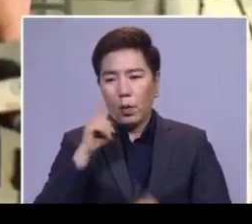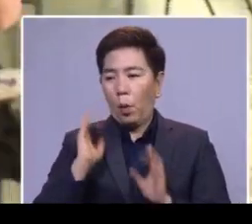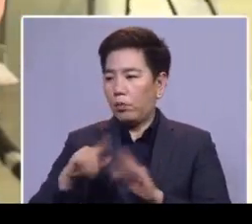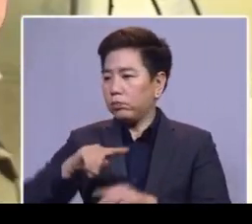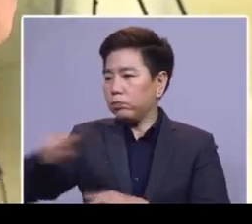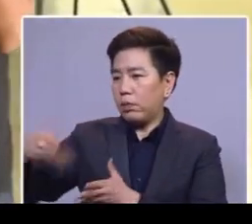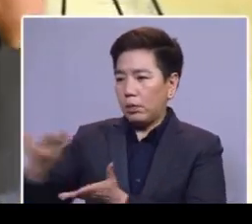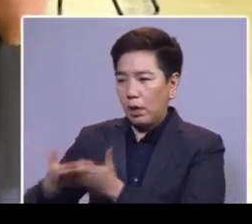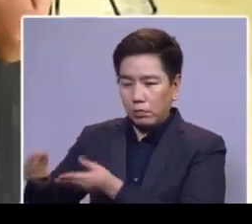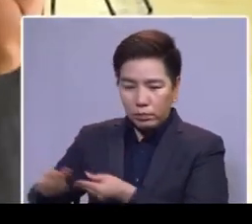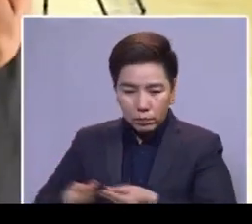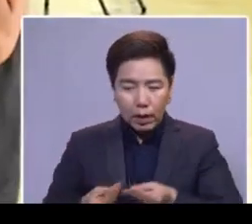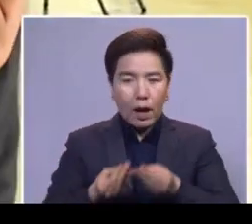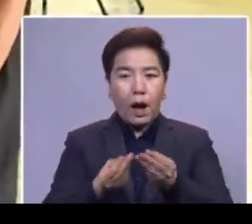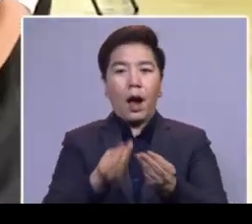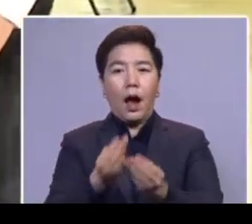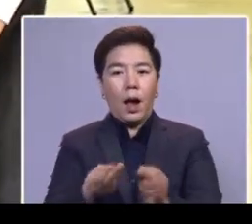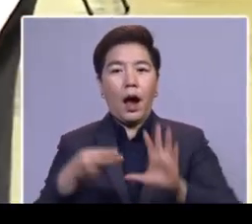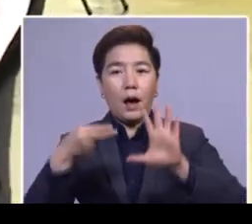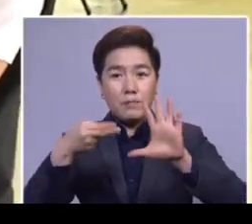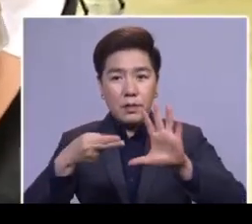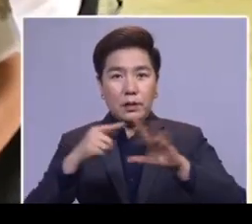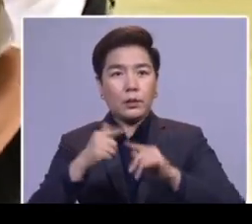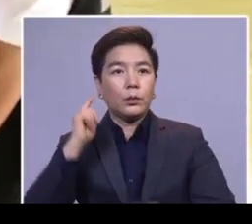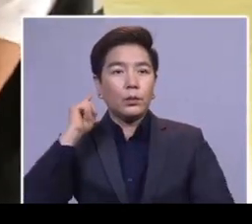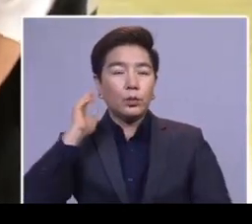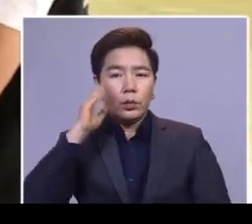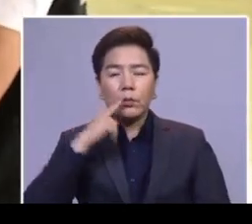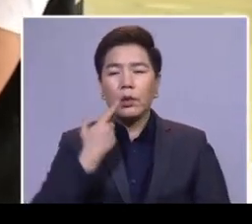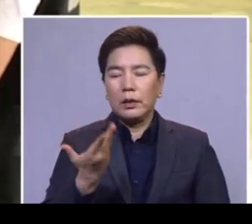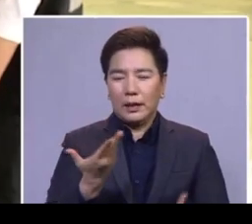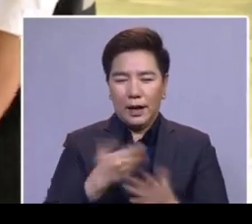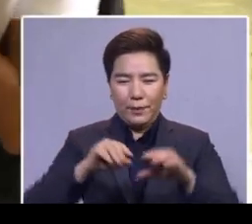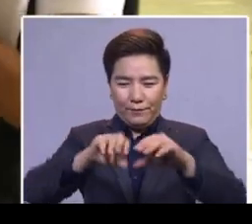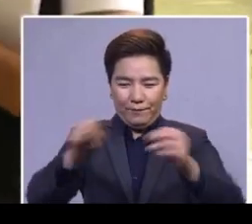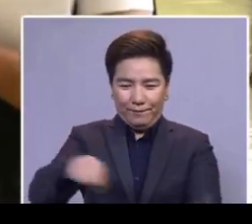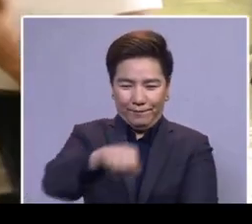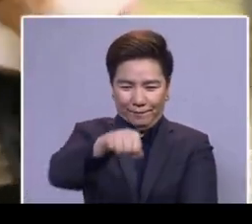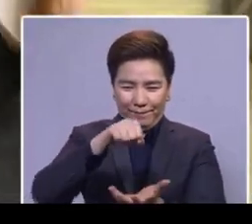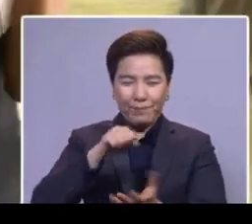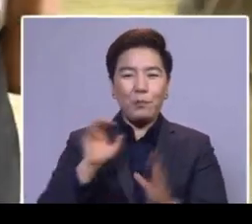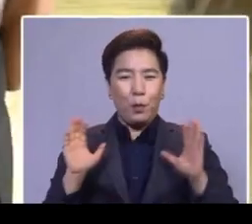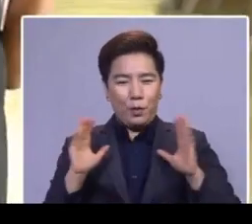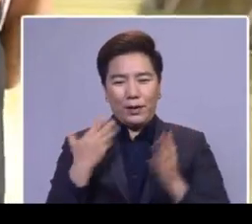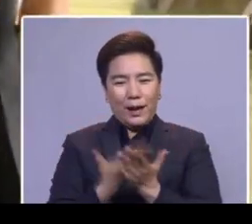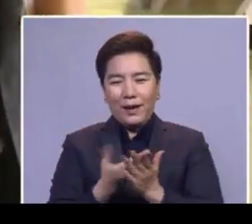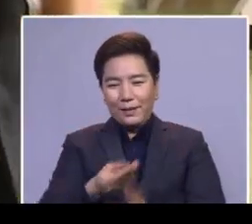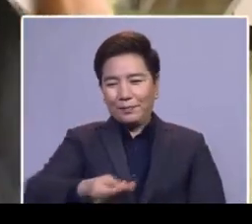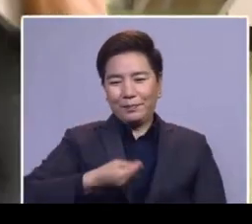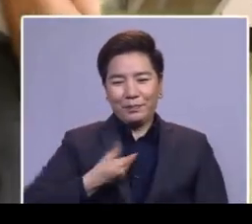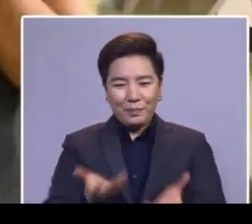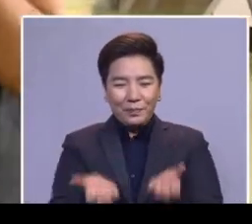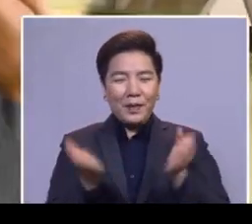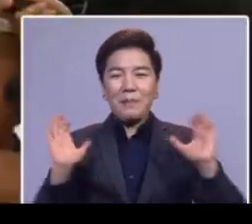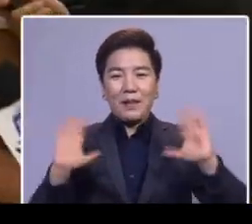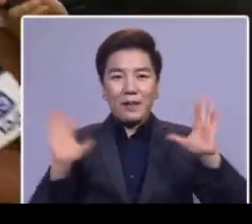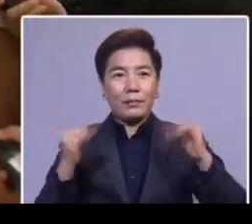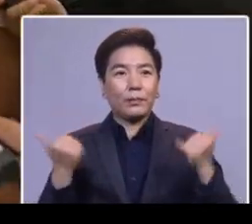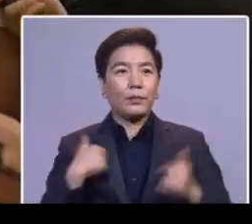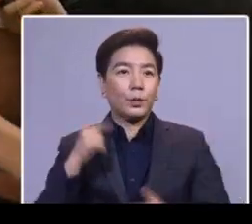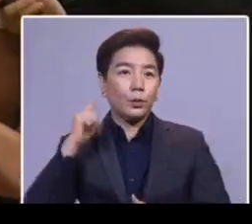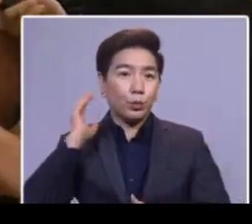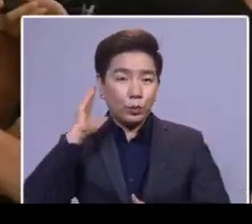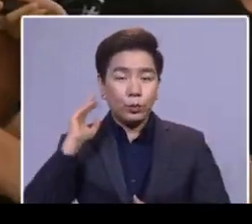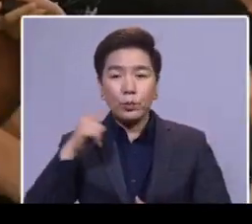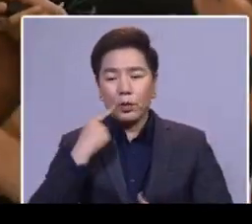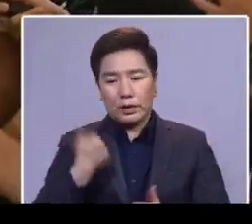แฟนคลับค่ะจะเอาให้กับคุณรพีแต่ว่าคุณรพีบอกว่าขอรับแค่กระเช้าละกันเงินเนี่ยไม่ขอรับเอาไว้นะคะคุณ